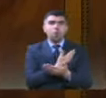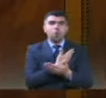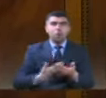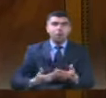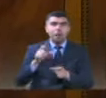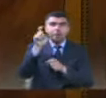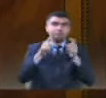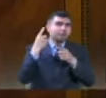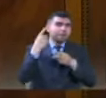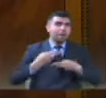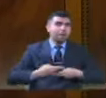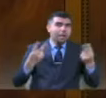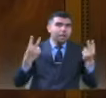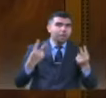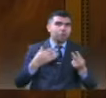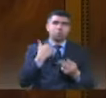ديالكم،